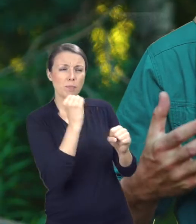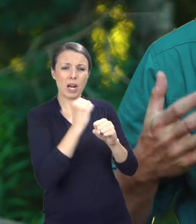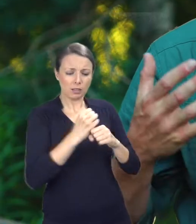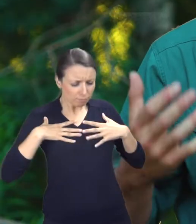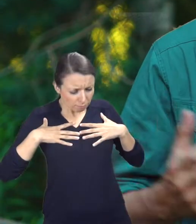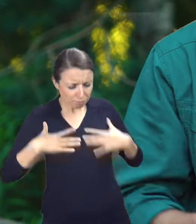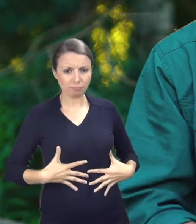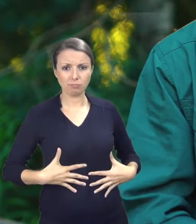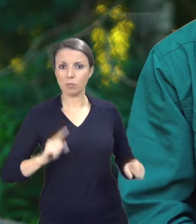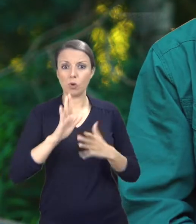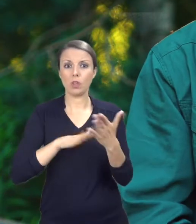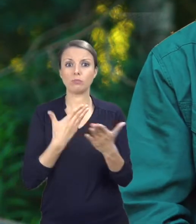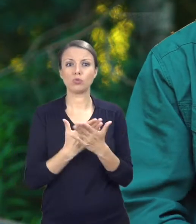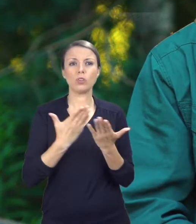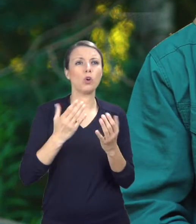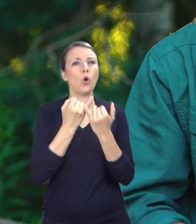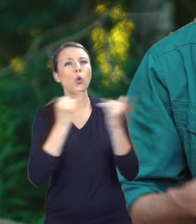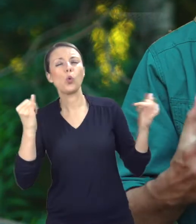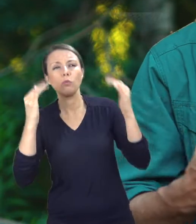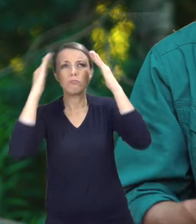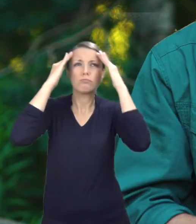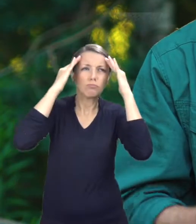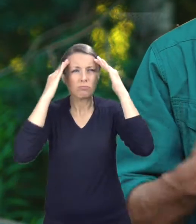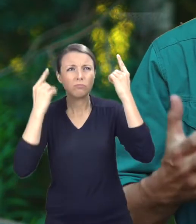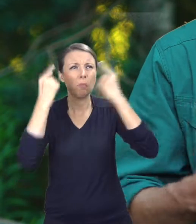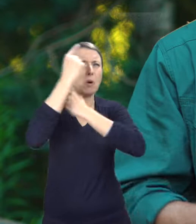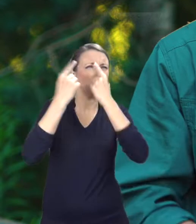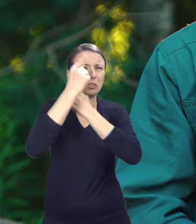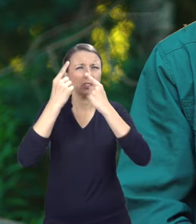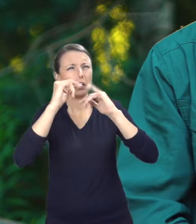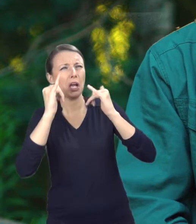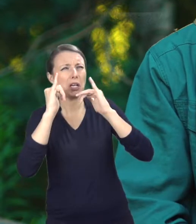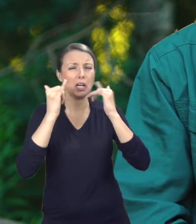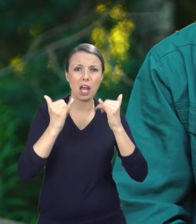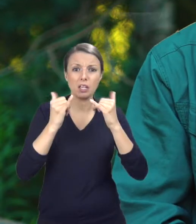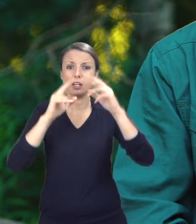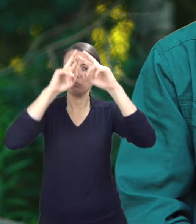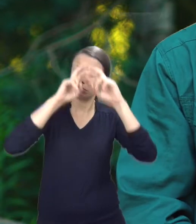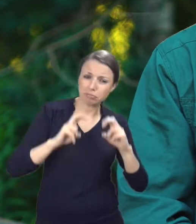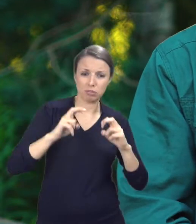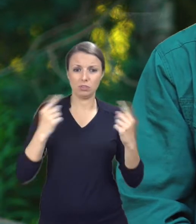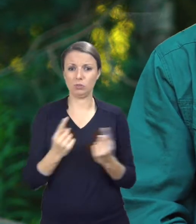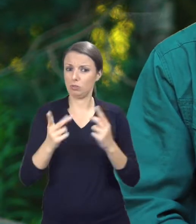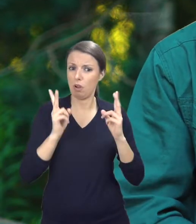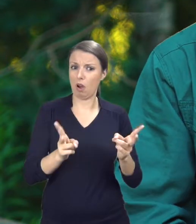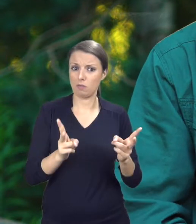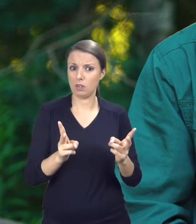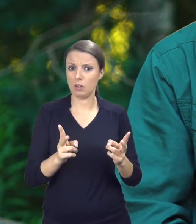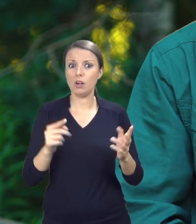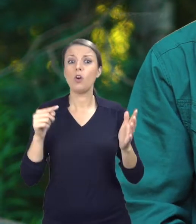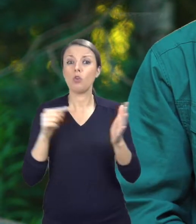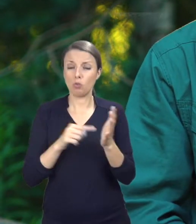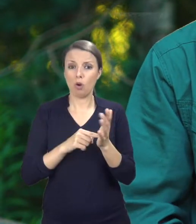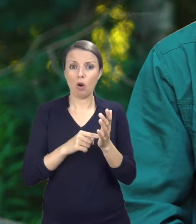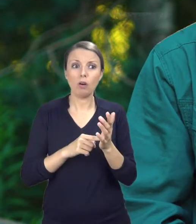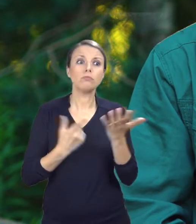czy zdolność jakiegoś konstruktywnego, czy konstrukcyjnego wręcz myślenia. To są rzeczy